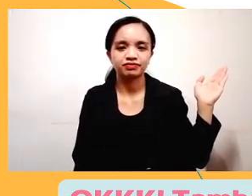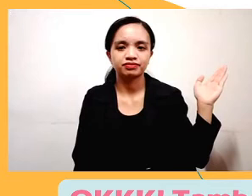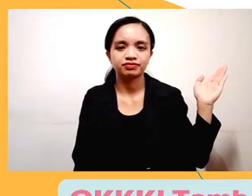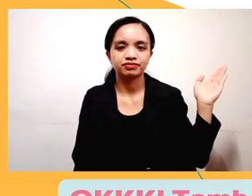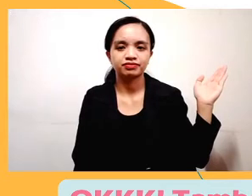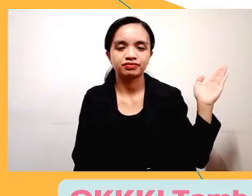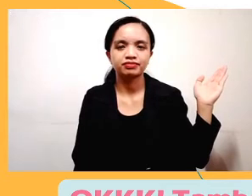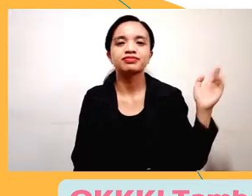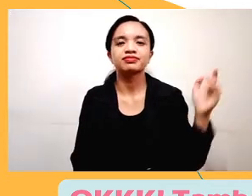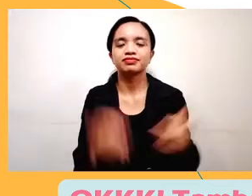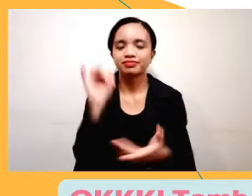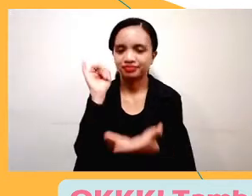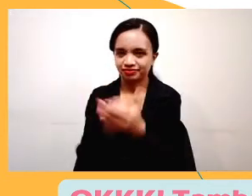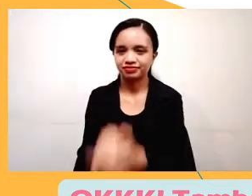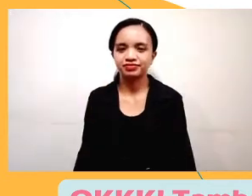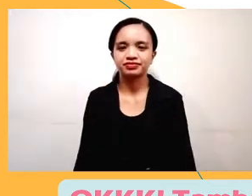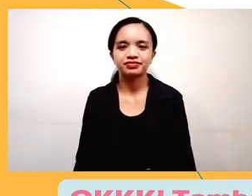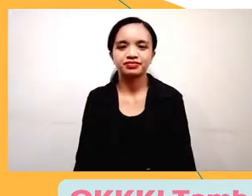Yon.